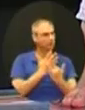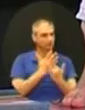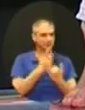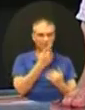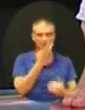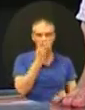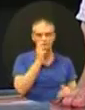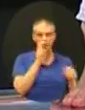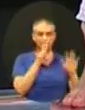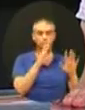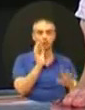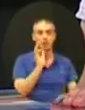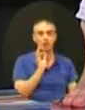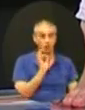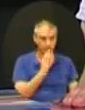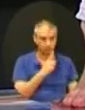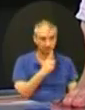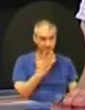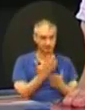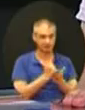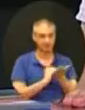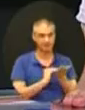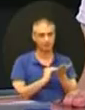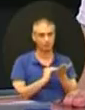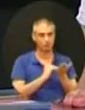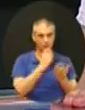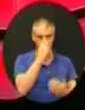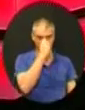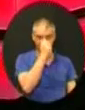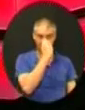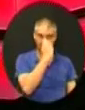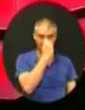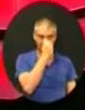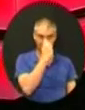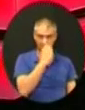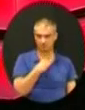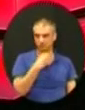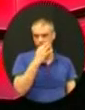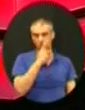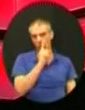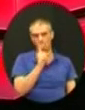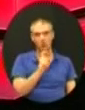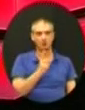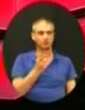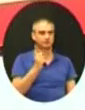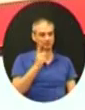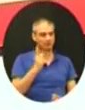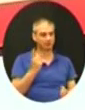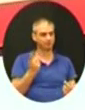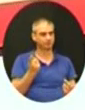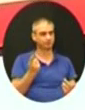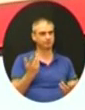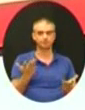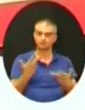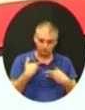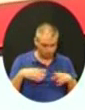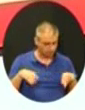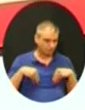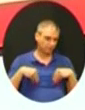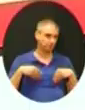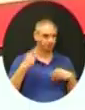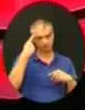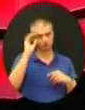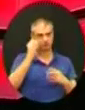זה 48% משכר המינימום. אז אני רוצה לשאול אותך, אולי נכון לחבק את היוזמה הזו